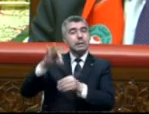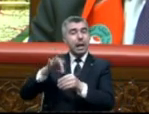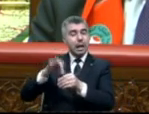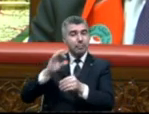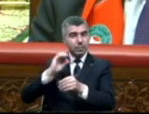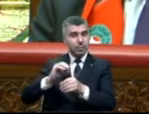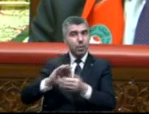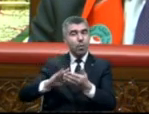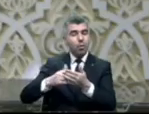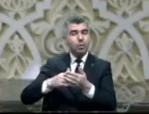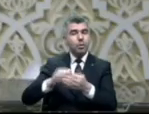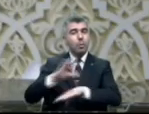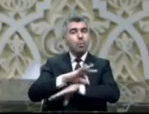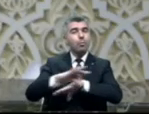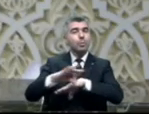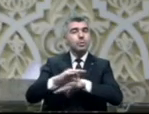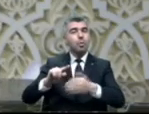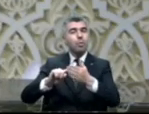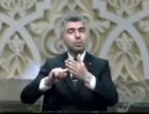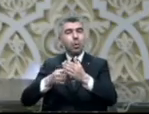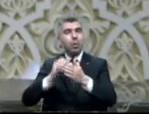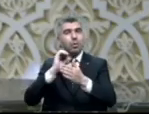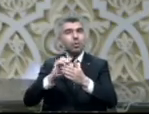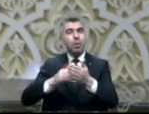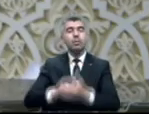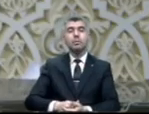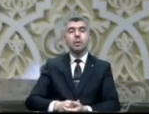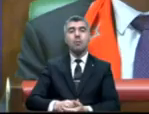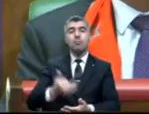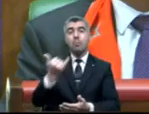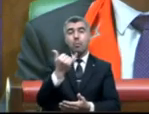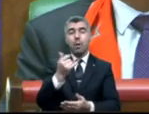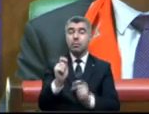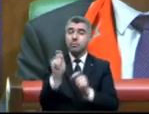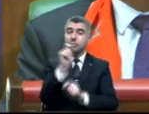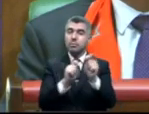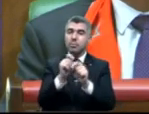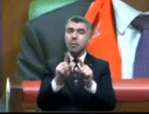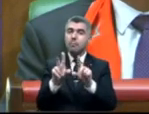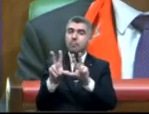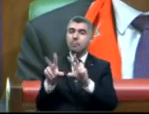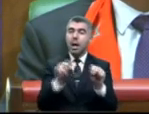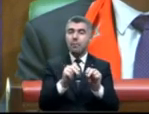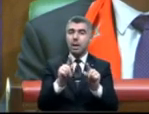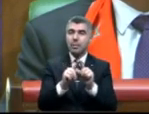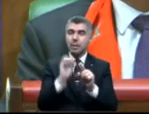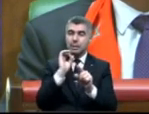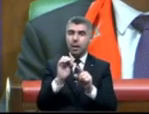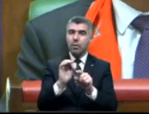والوكالة الوطني للكهرباء أو من يقوم مقامها من أجل العمل على تفادي مثل هذه المخاطر